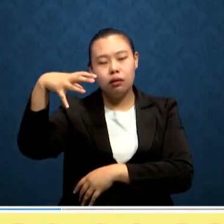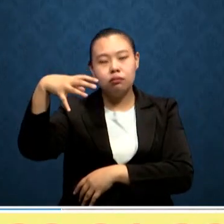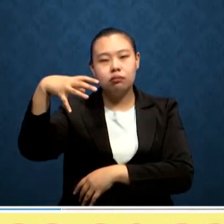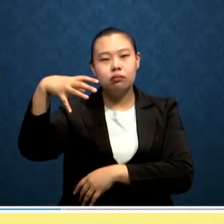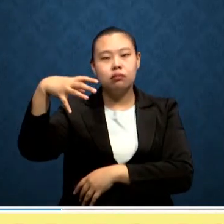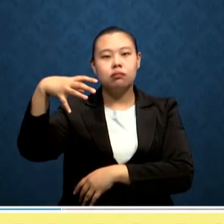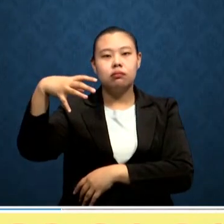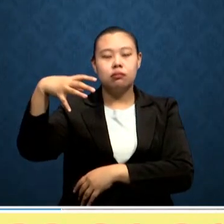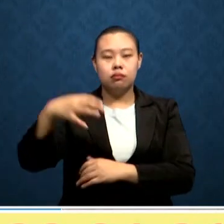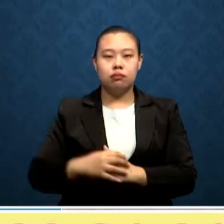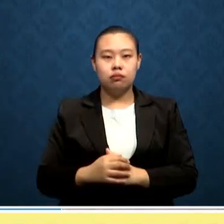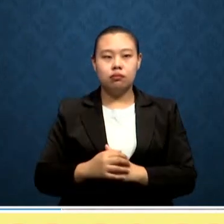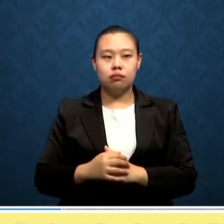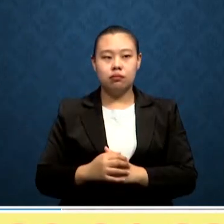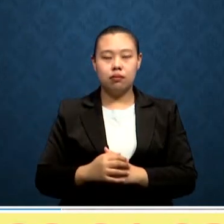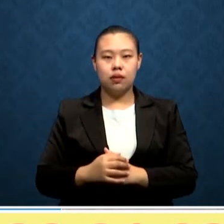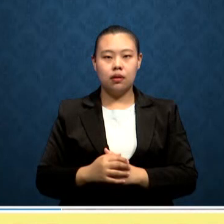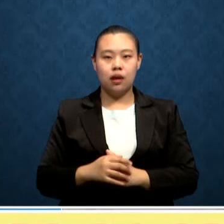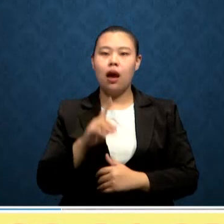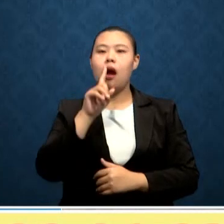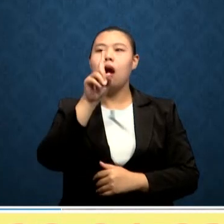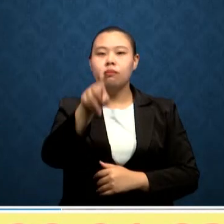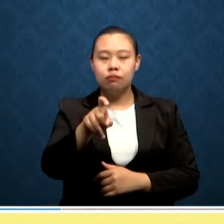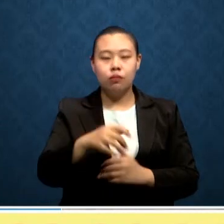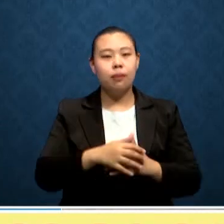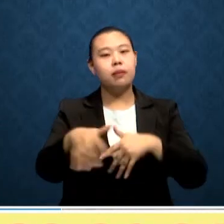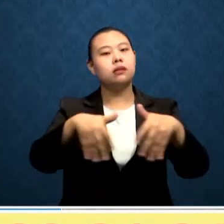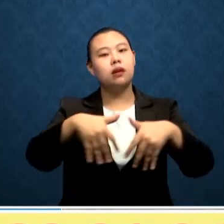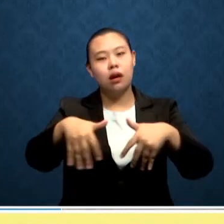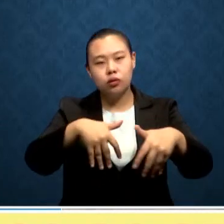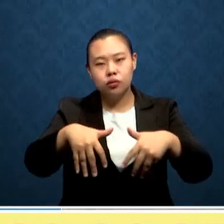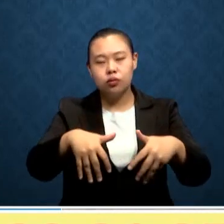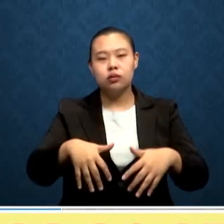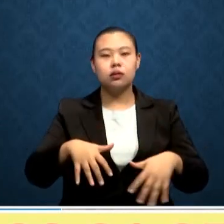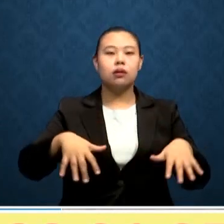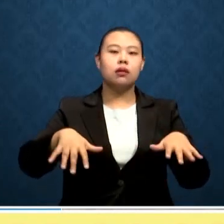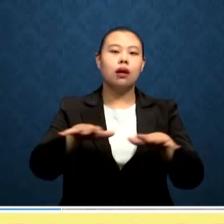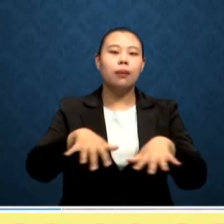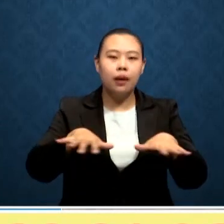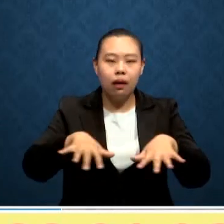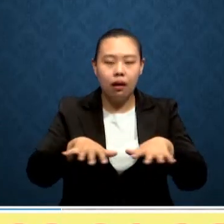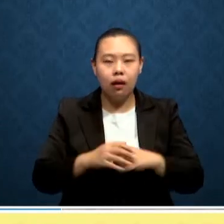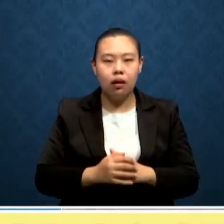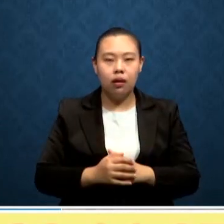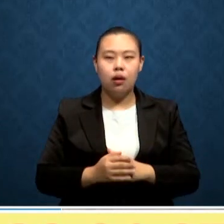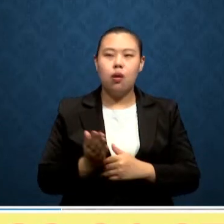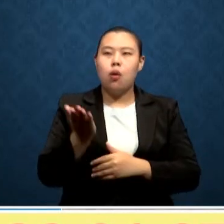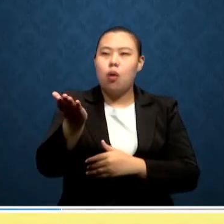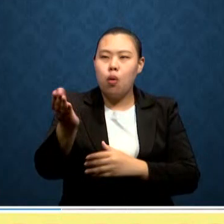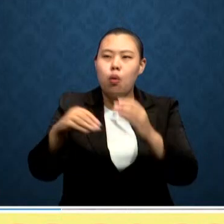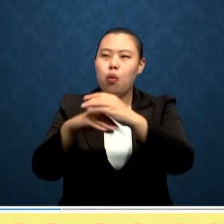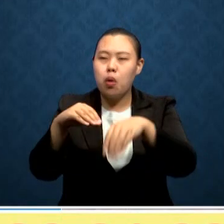ครับชาวบ้านธรรมดาตาดำๆมาขอเข้าร่วมโครงการมันยากจริงๆ